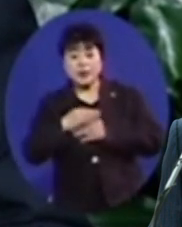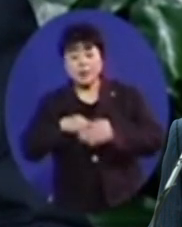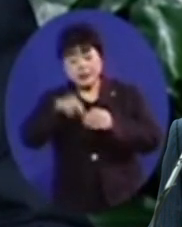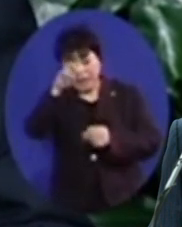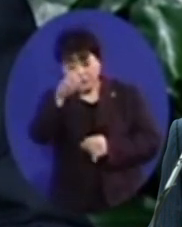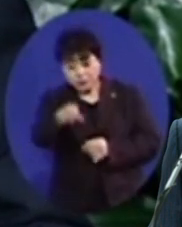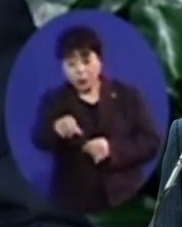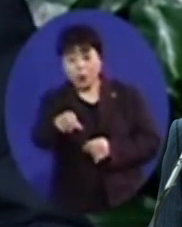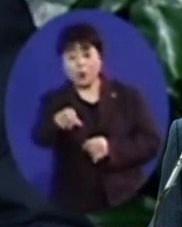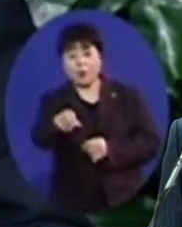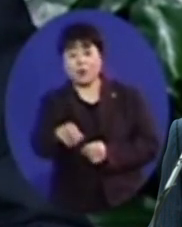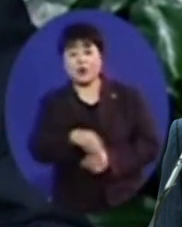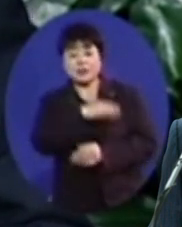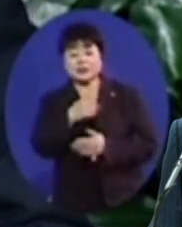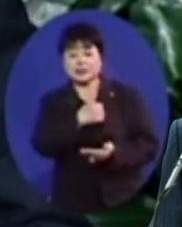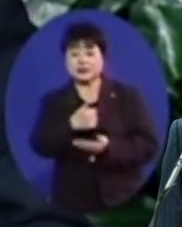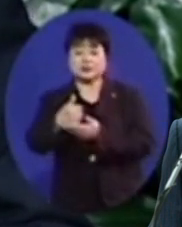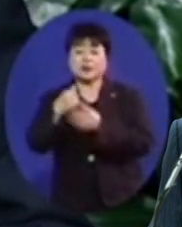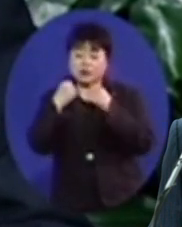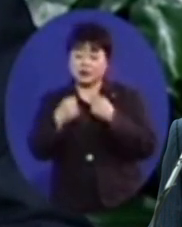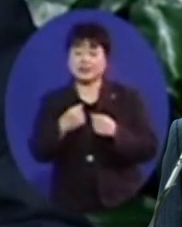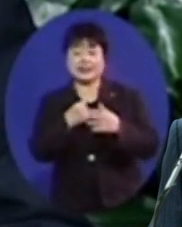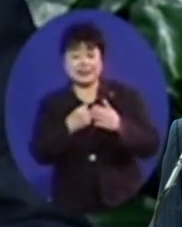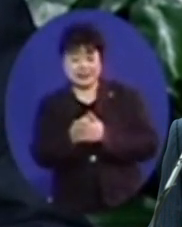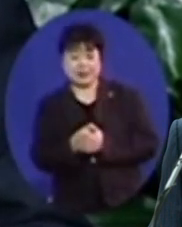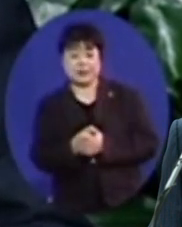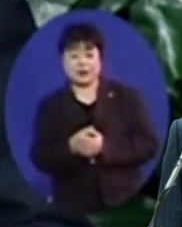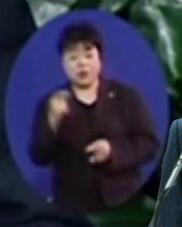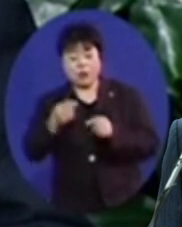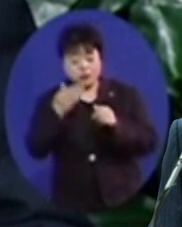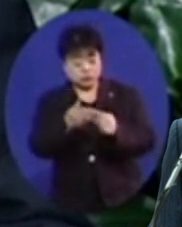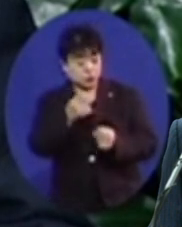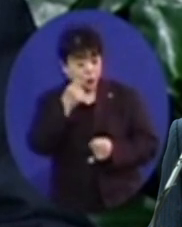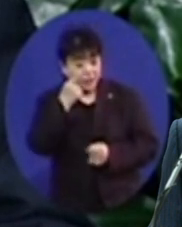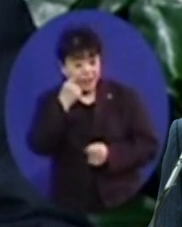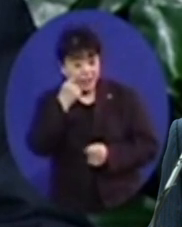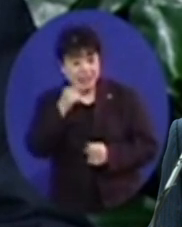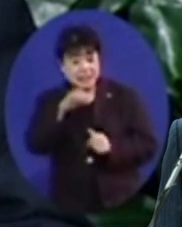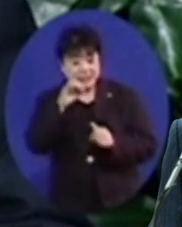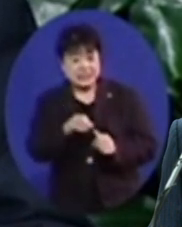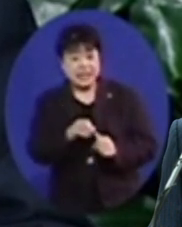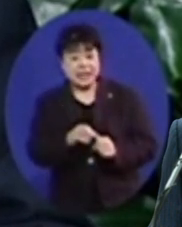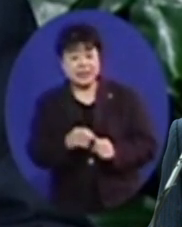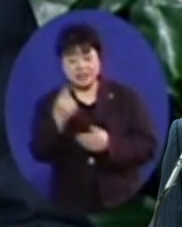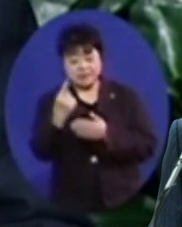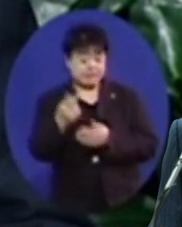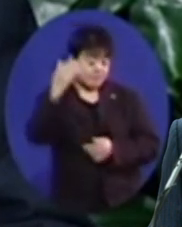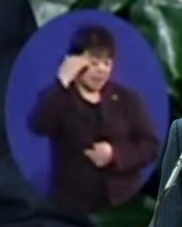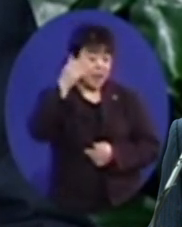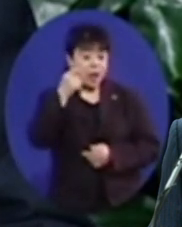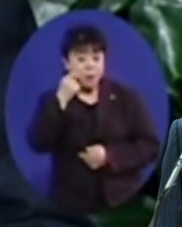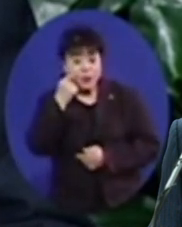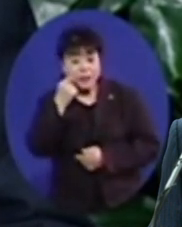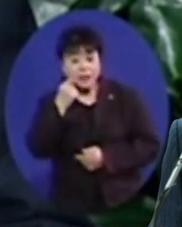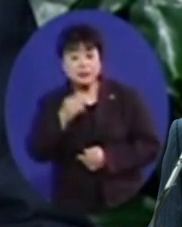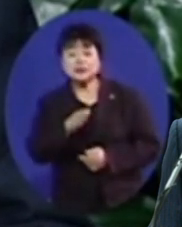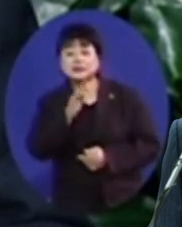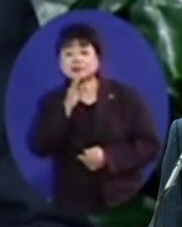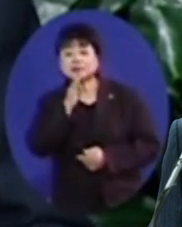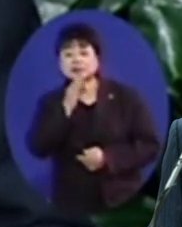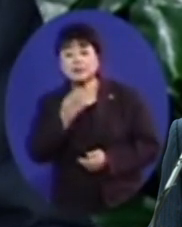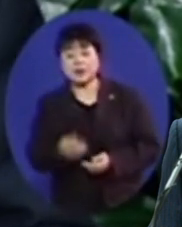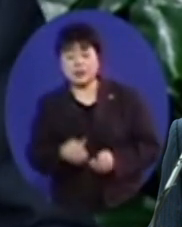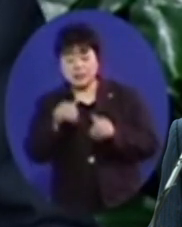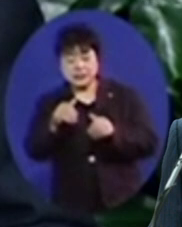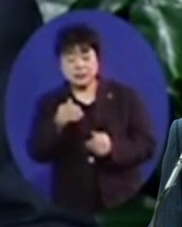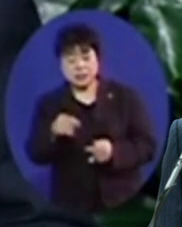하고 전능자로 거처를 삼았으므로 화가 내게 미치지 못하며 재앙이 내 장막에 이르지 못하리니 이는 제가 너를 위하여 그 사자들을